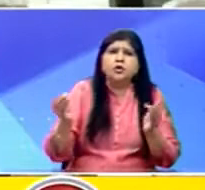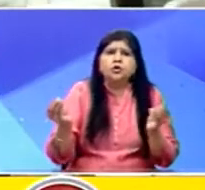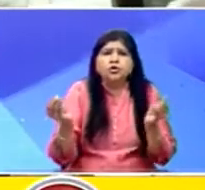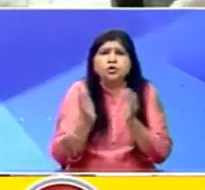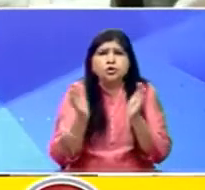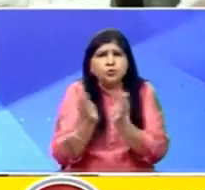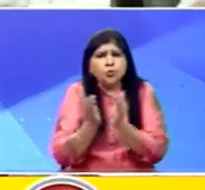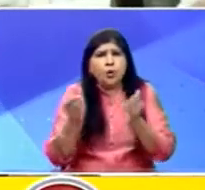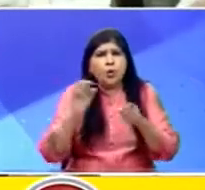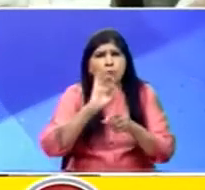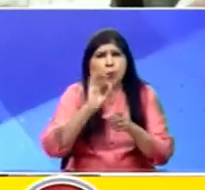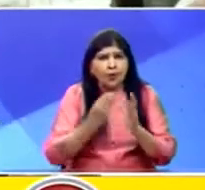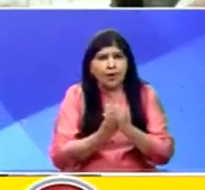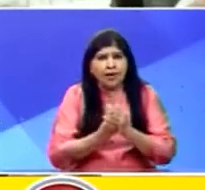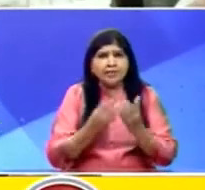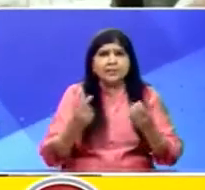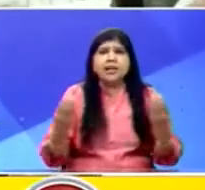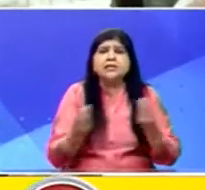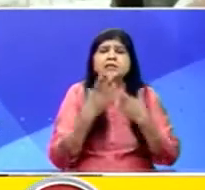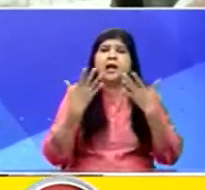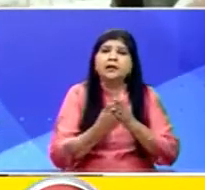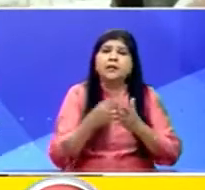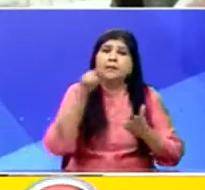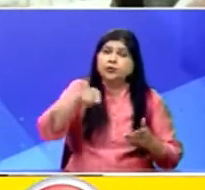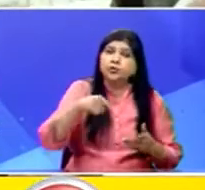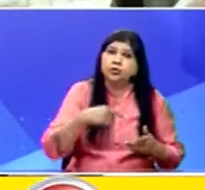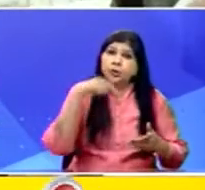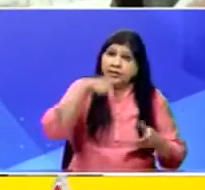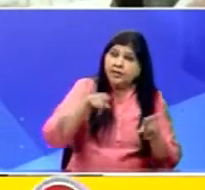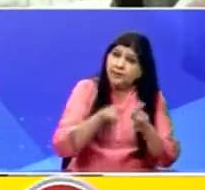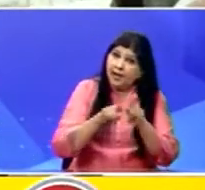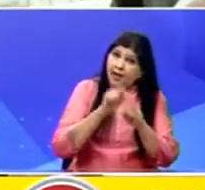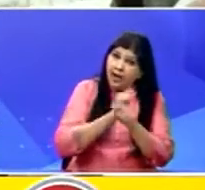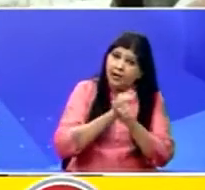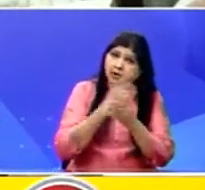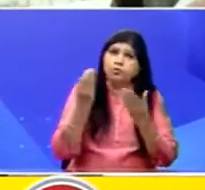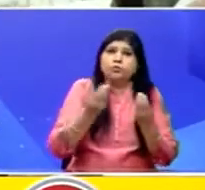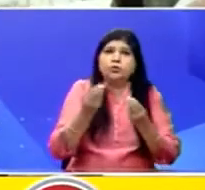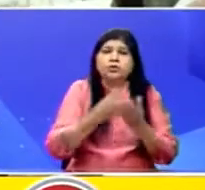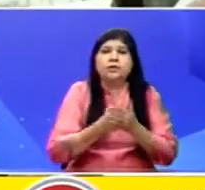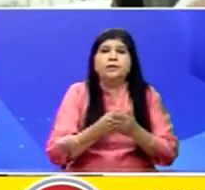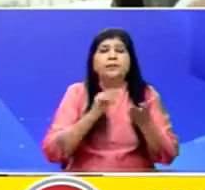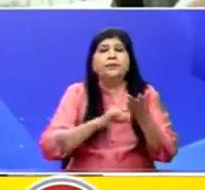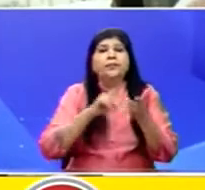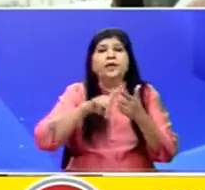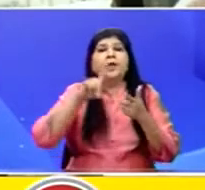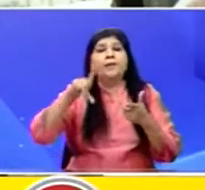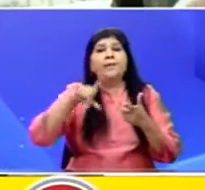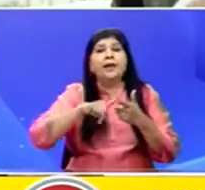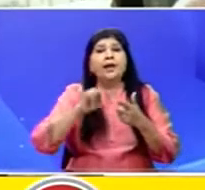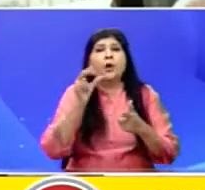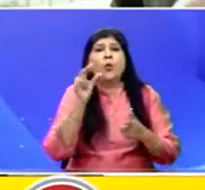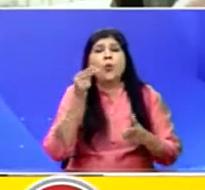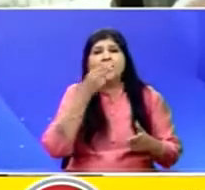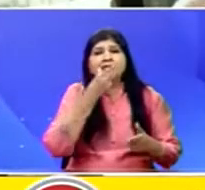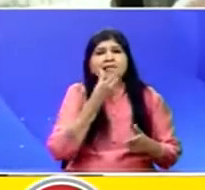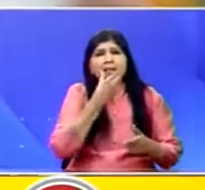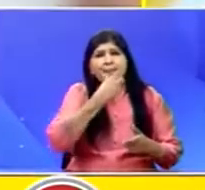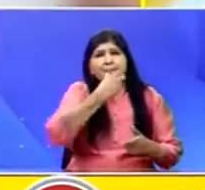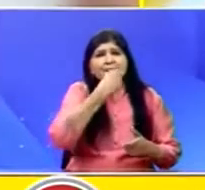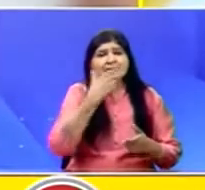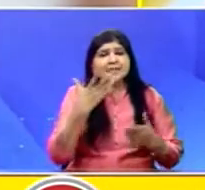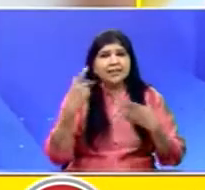उभर रहे हैं जो मिलेट्स पर काम कर रहे हैं। इनमें से कुछ मिलेट कुकीज बना रहे हैं, तो